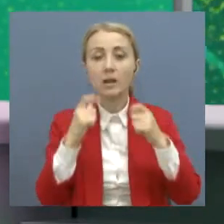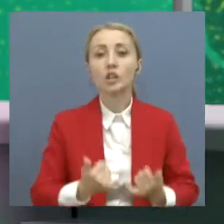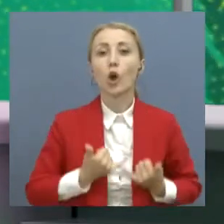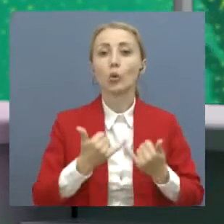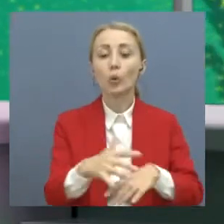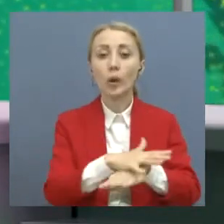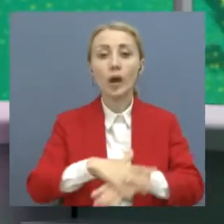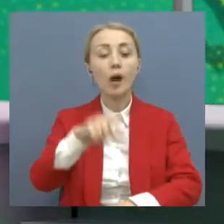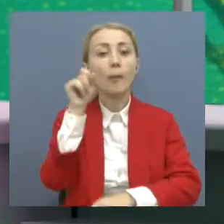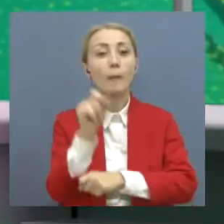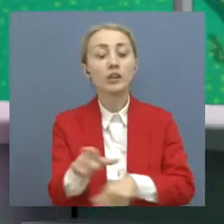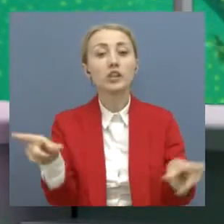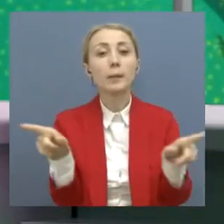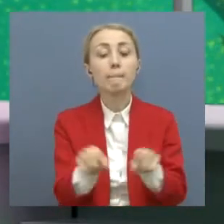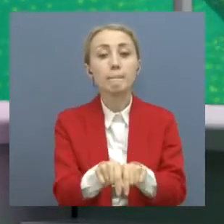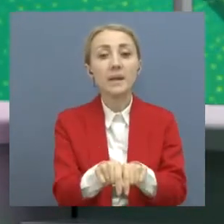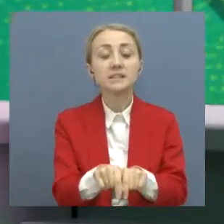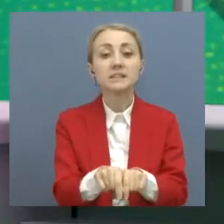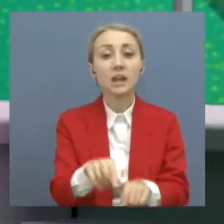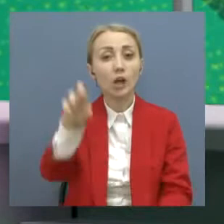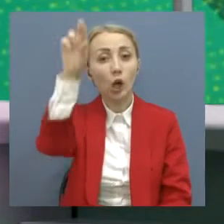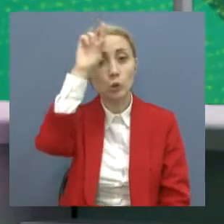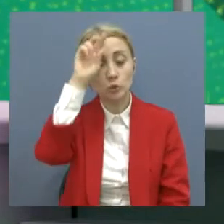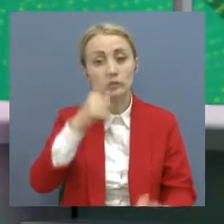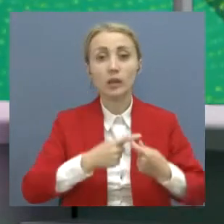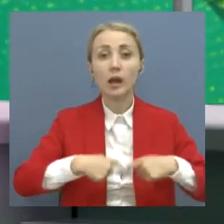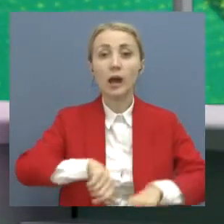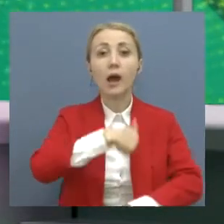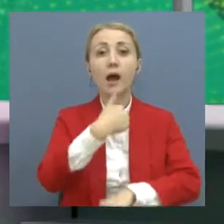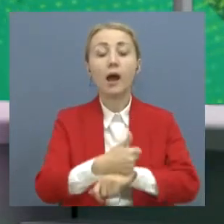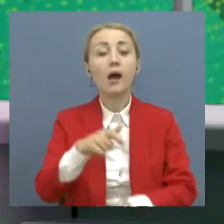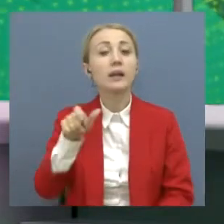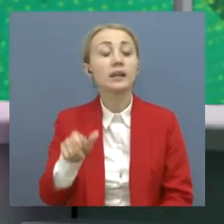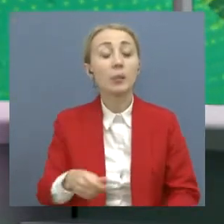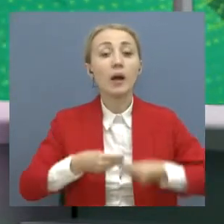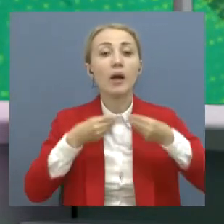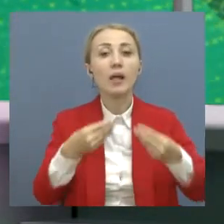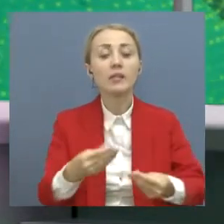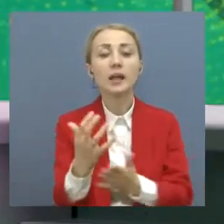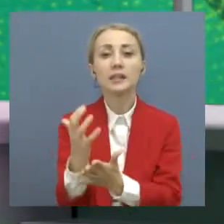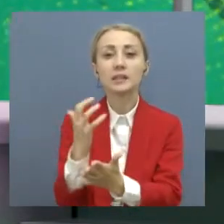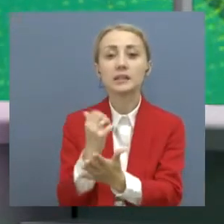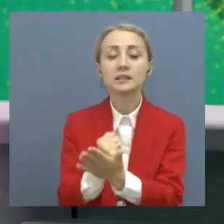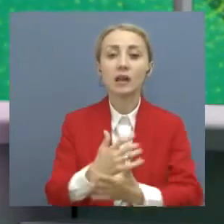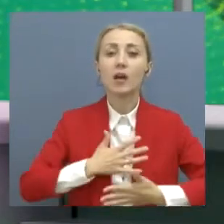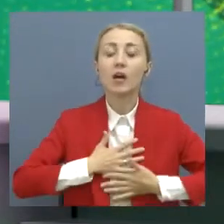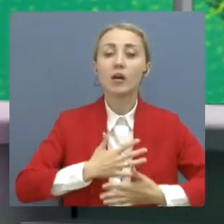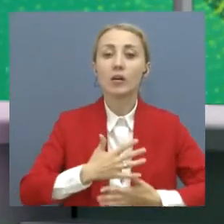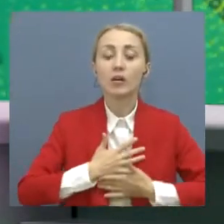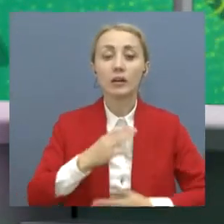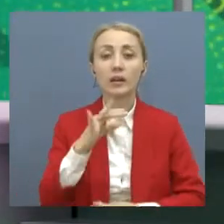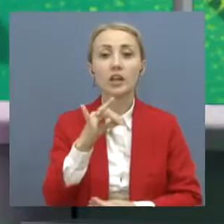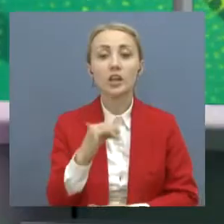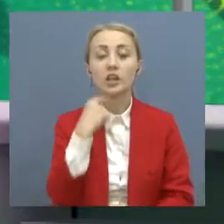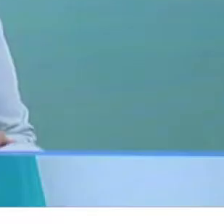іске қосылмақ. Бұл туралы үкімет отырысында айтылды. Ал премьер-министр Асқар Мамин коронавирус инфекциясының таралуына қарсы жаңа шаралары